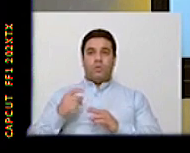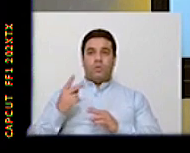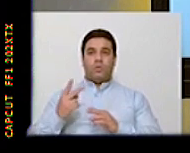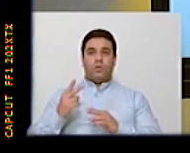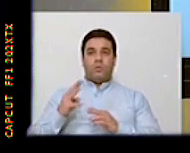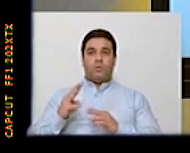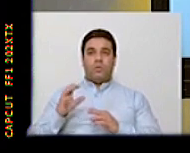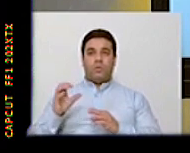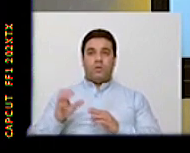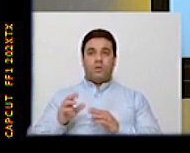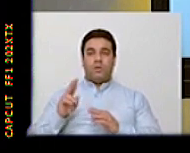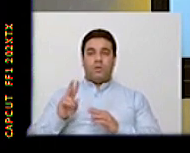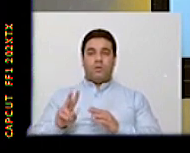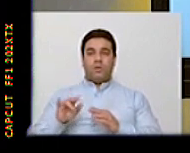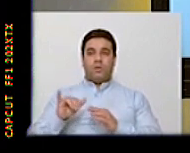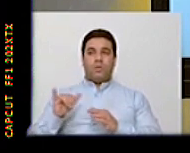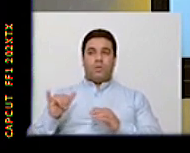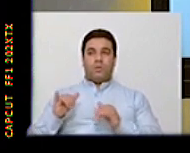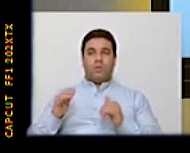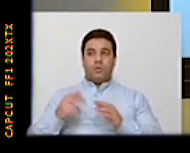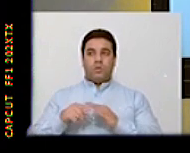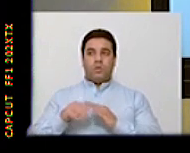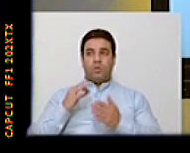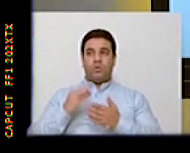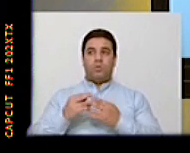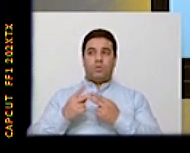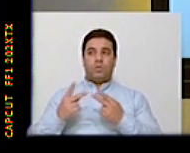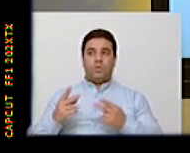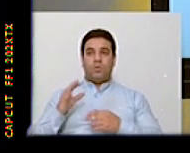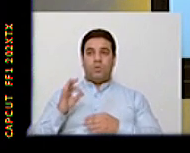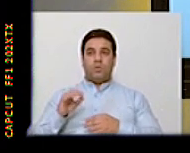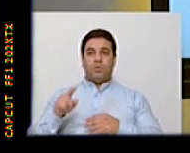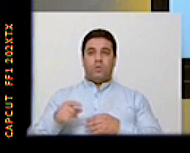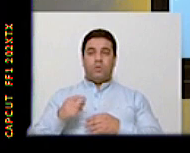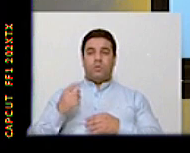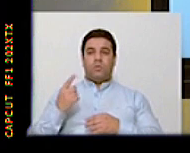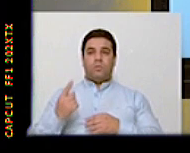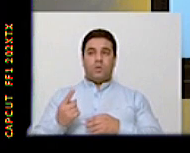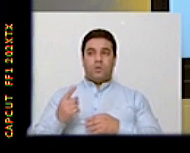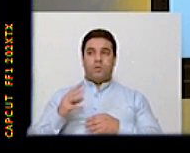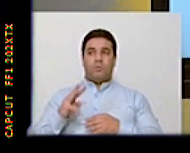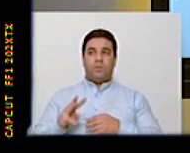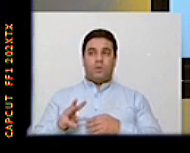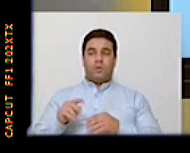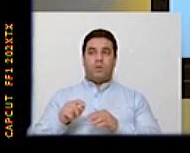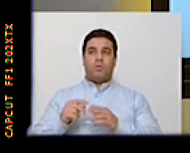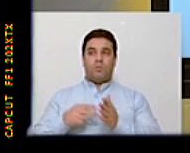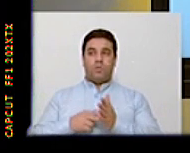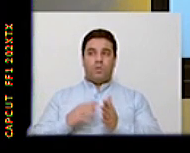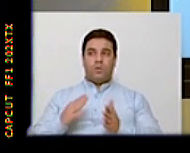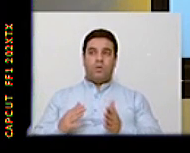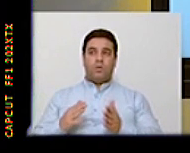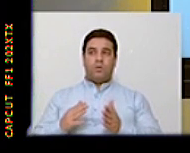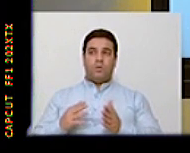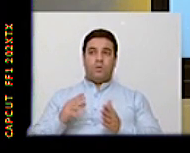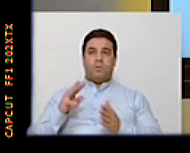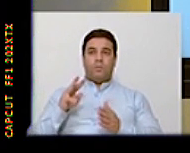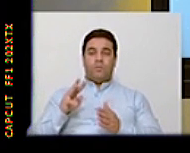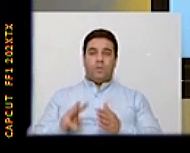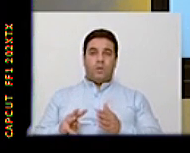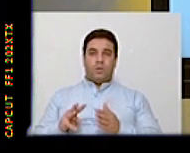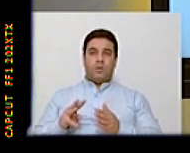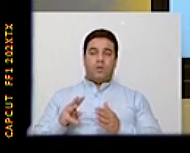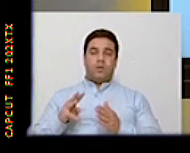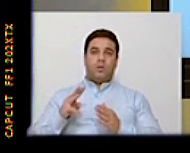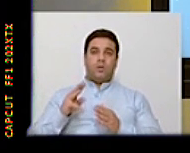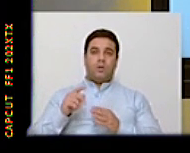metr taqsim sekund kvadratga oshiriladi. Chiqqan natija esa 0.1 metrga bo'linadi. Metr